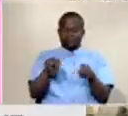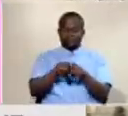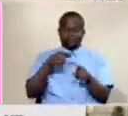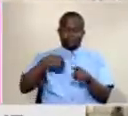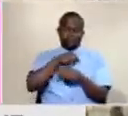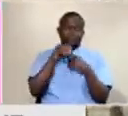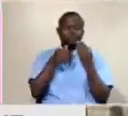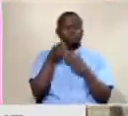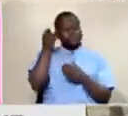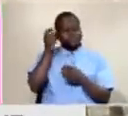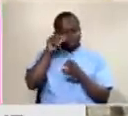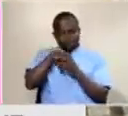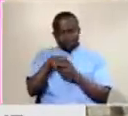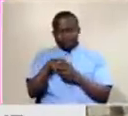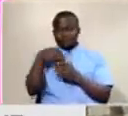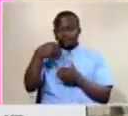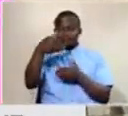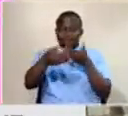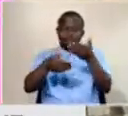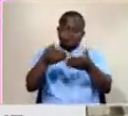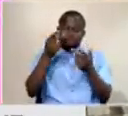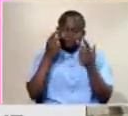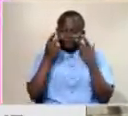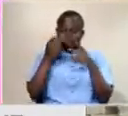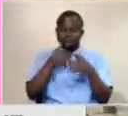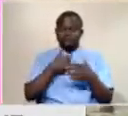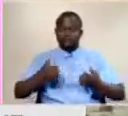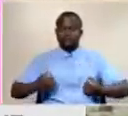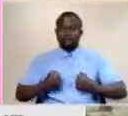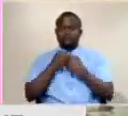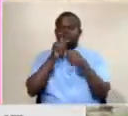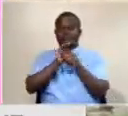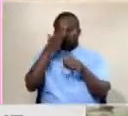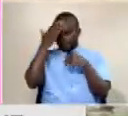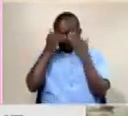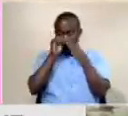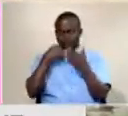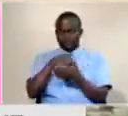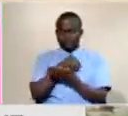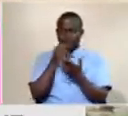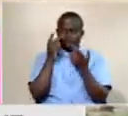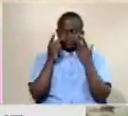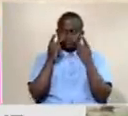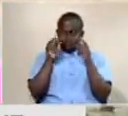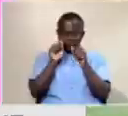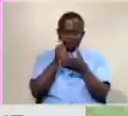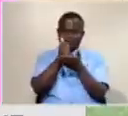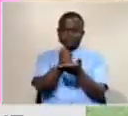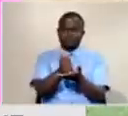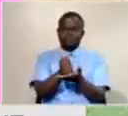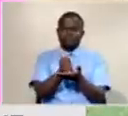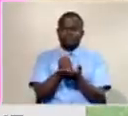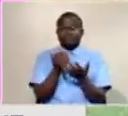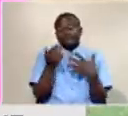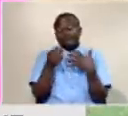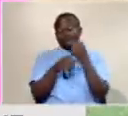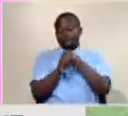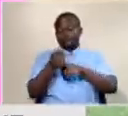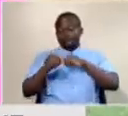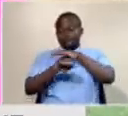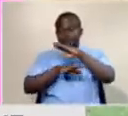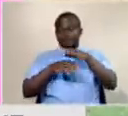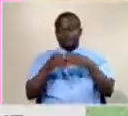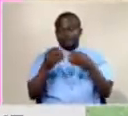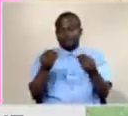natwe tubirimo turiho turagenda tureba abagezweho ingaruka cyane kugira ngo turebe icyo twabamarira hari ibikorwa